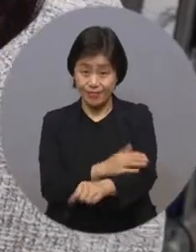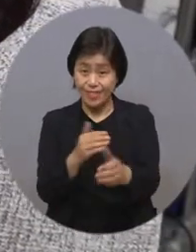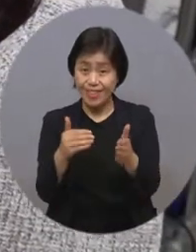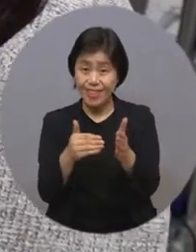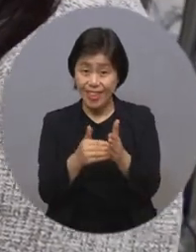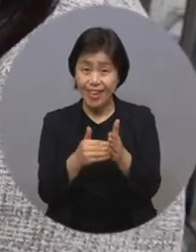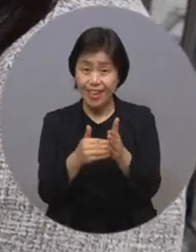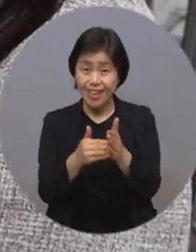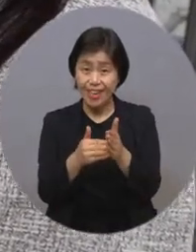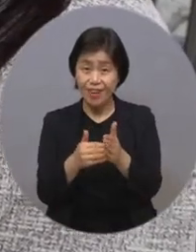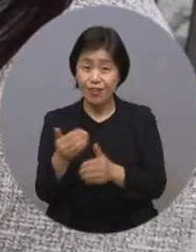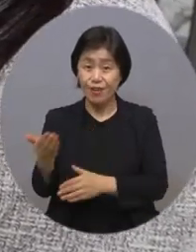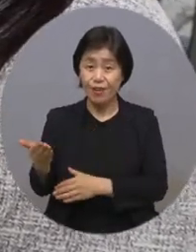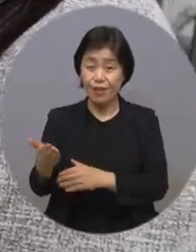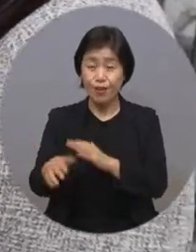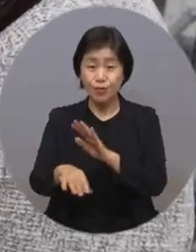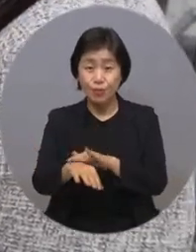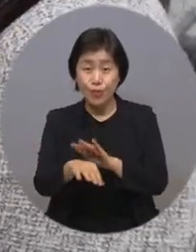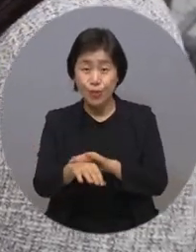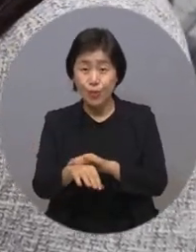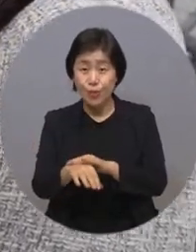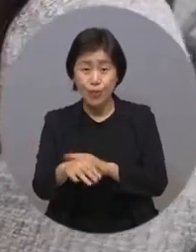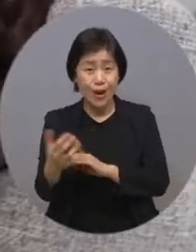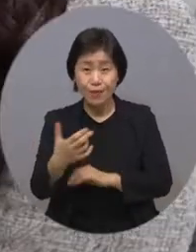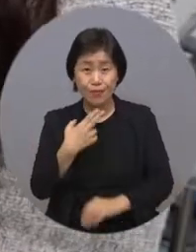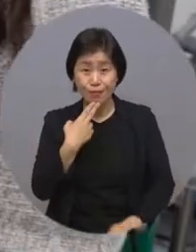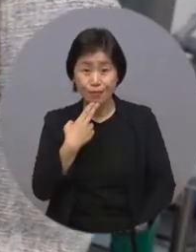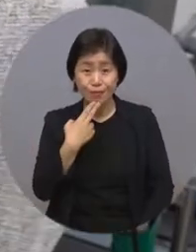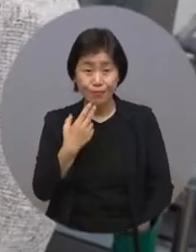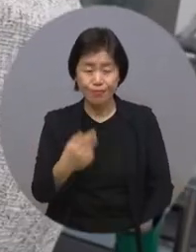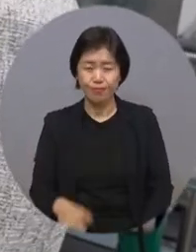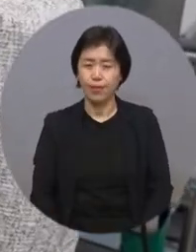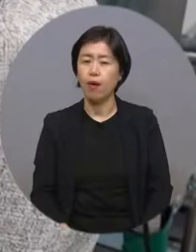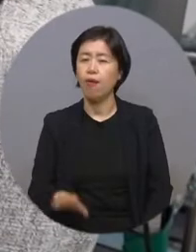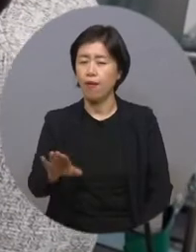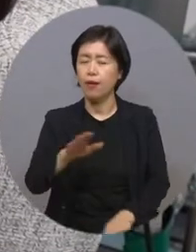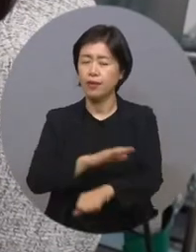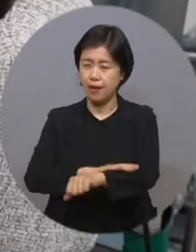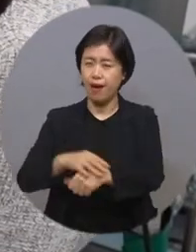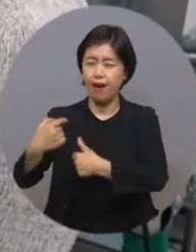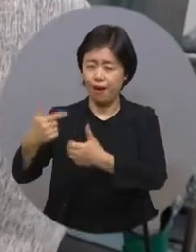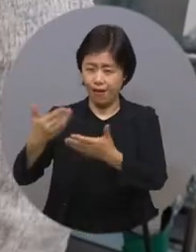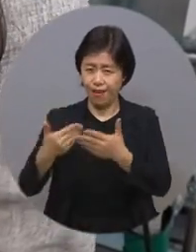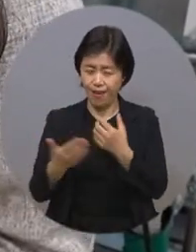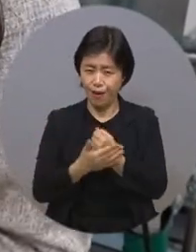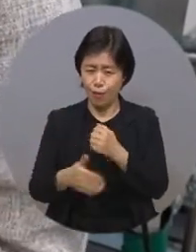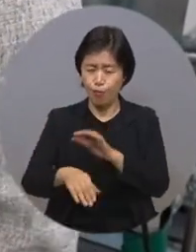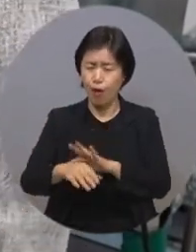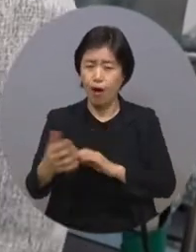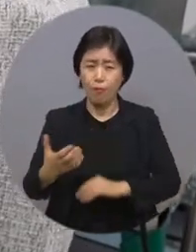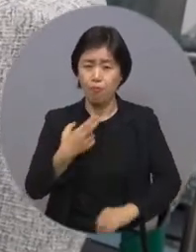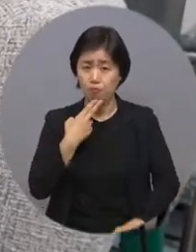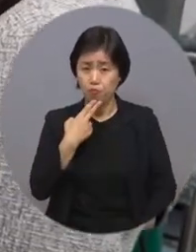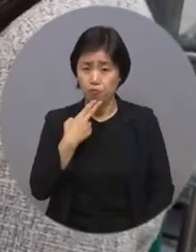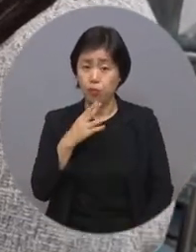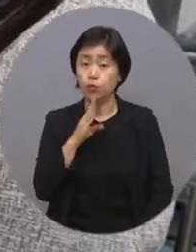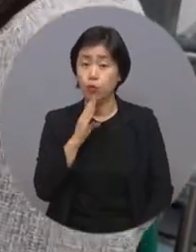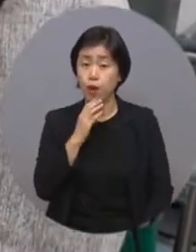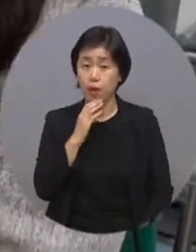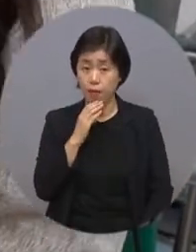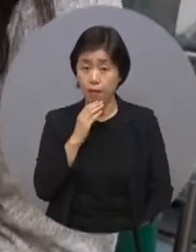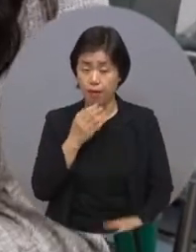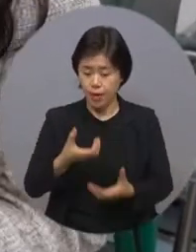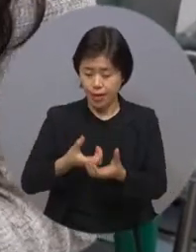한번 체험해 보셨는데 손목이나 조금 무리가 안 갔는지 무리가 안 가게끔 잘 알려주셔가지고 네. 이게 잡는 법이 정말 중요한 것 같아요. 네,